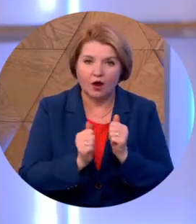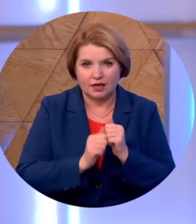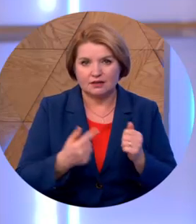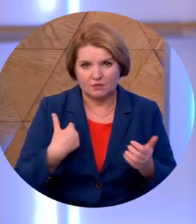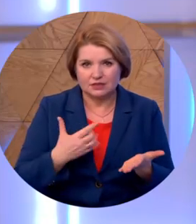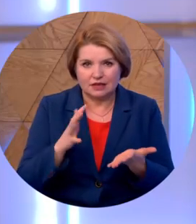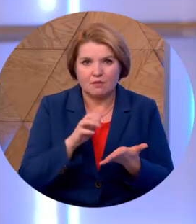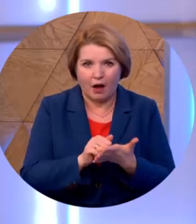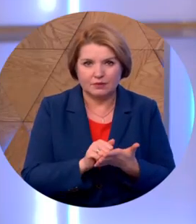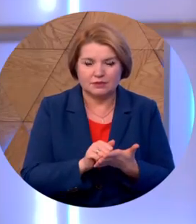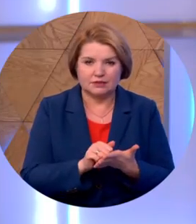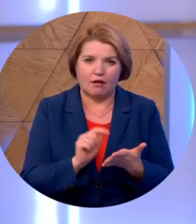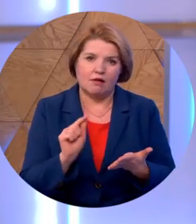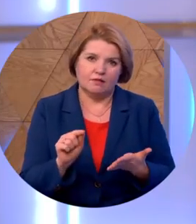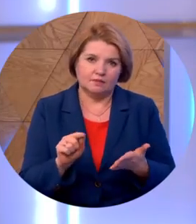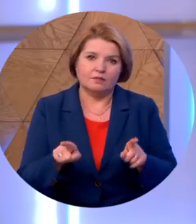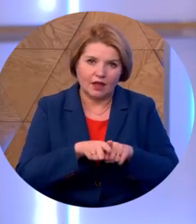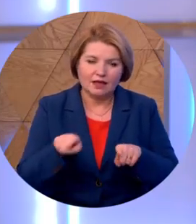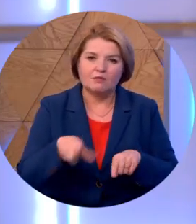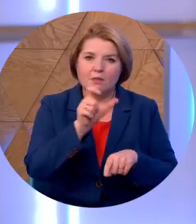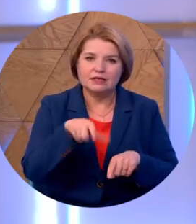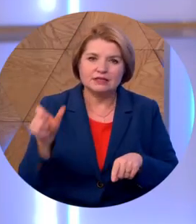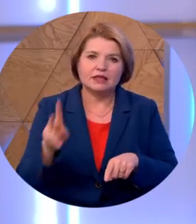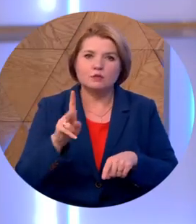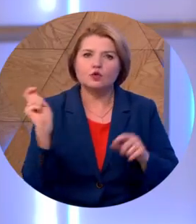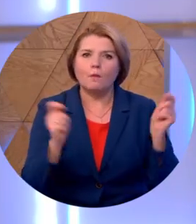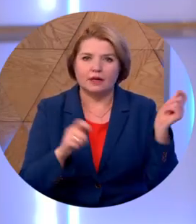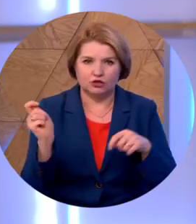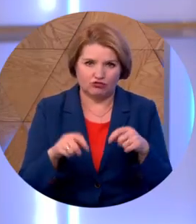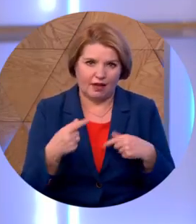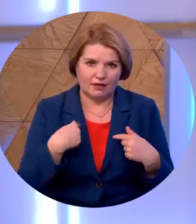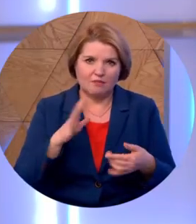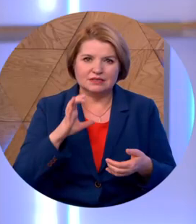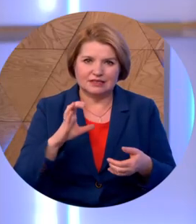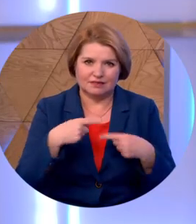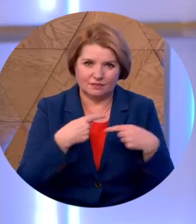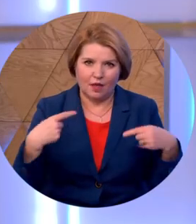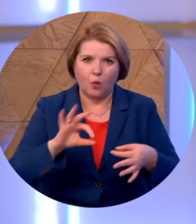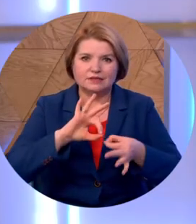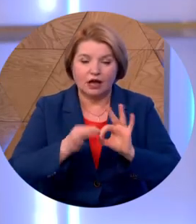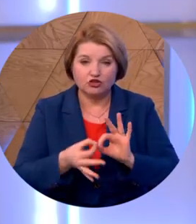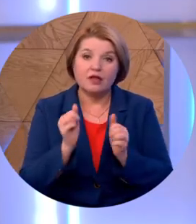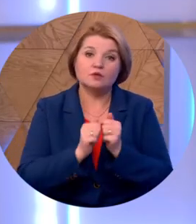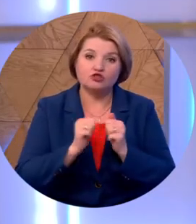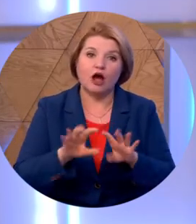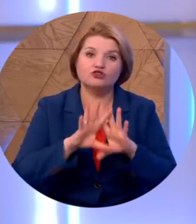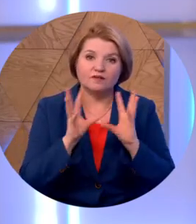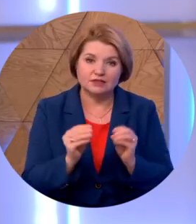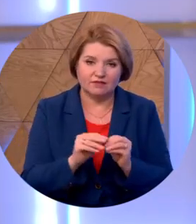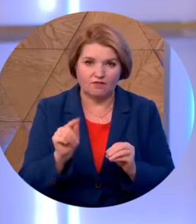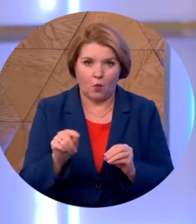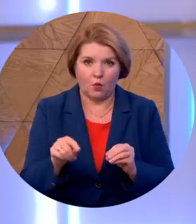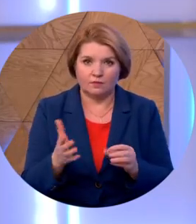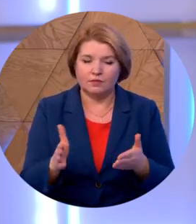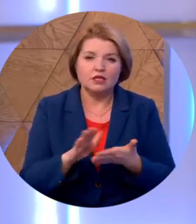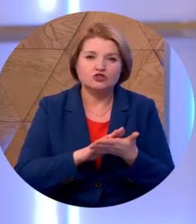огромным со всей страны к нам приезжают пациенты с различными осложнениями и сразу могу предупредить что чаще всего делать ничего в ближайшее